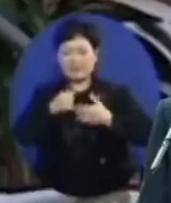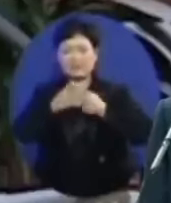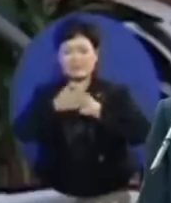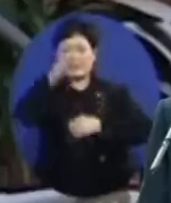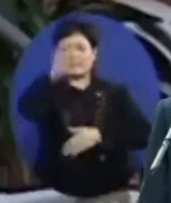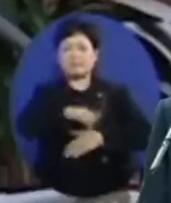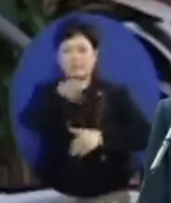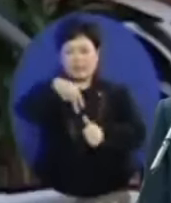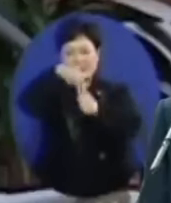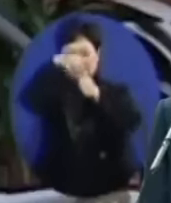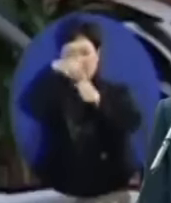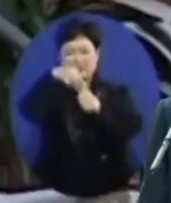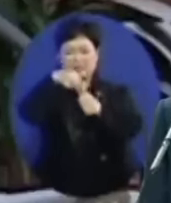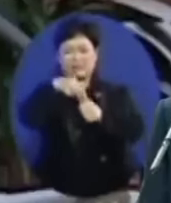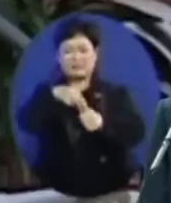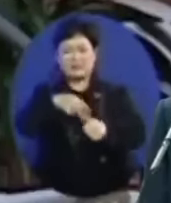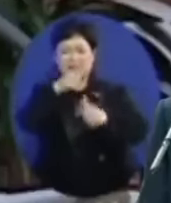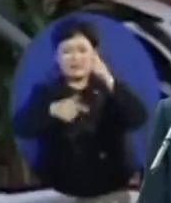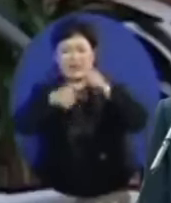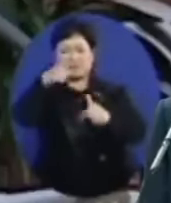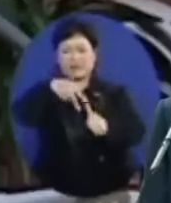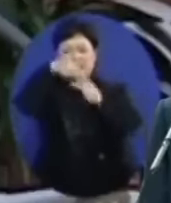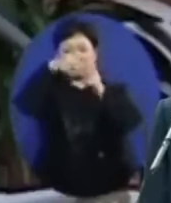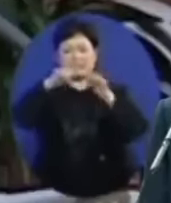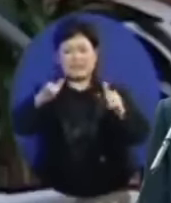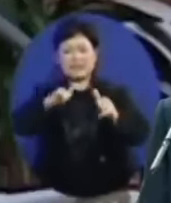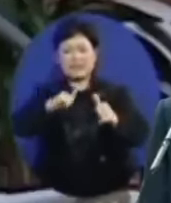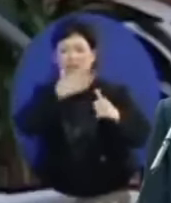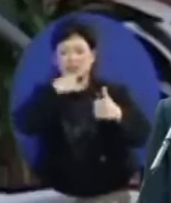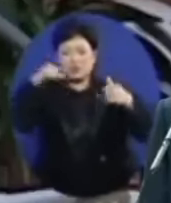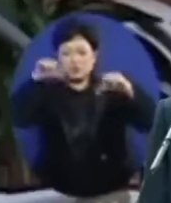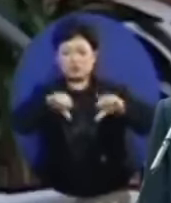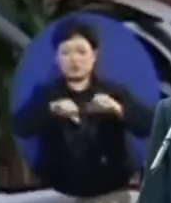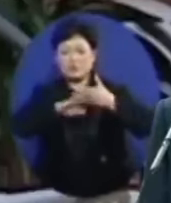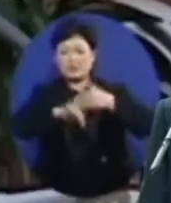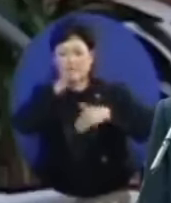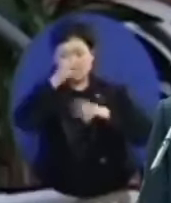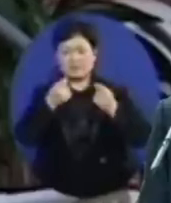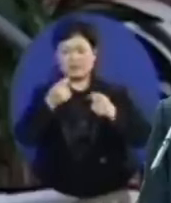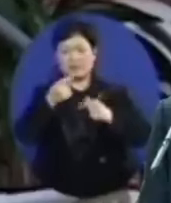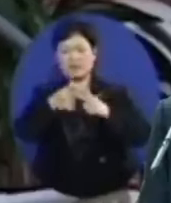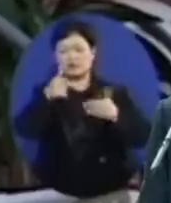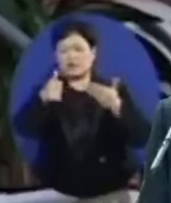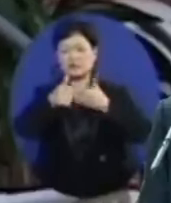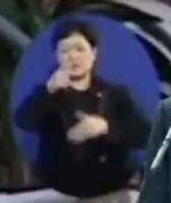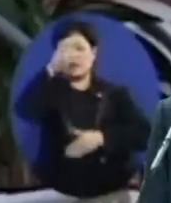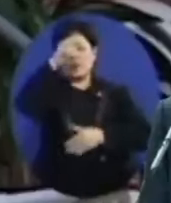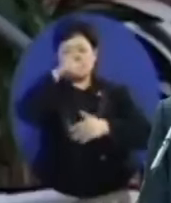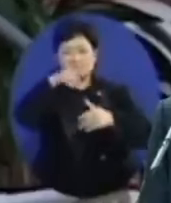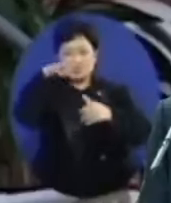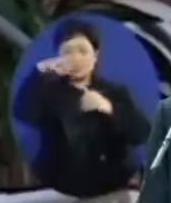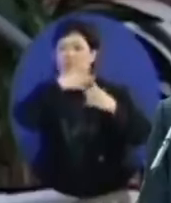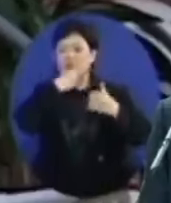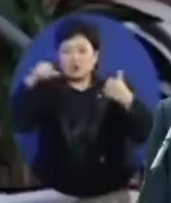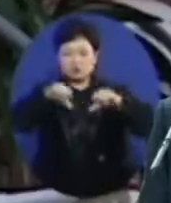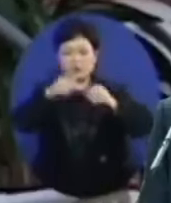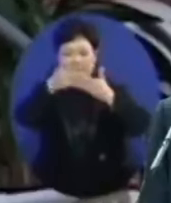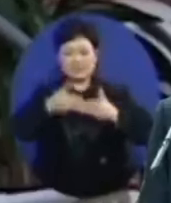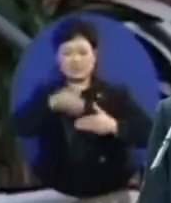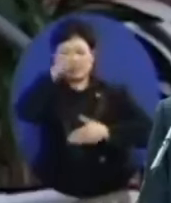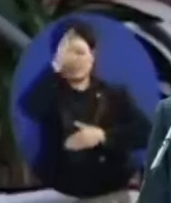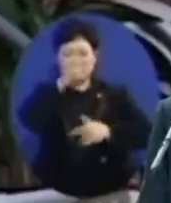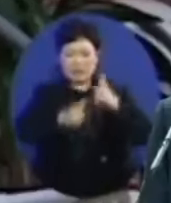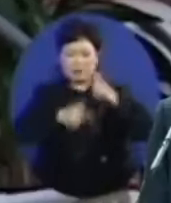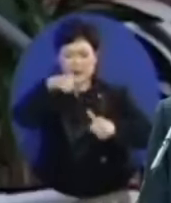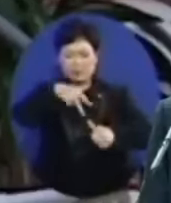십자가에 매달렸기 때문에 나무에 달린 자마다 저주하려 된다고 하셨는데 예수님이 저주를 받아 나무에 매달렸기 때문에 우리가